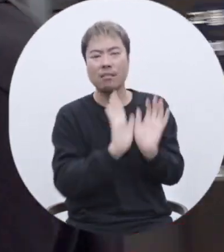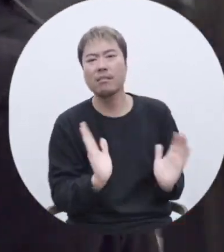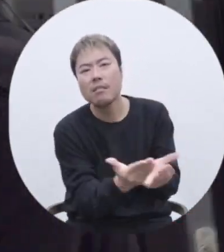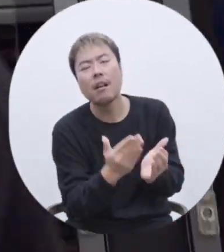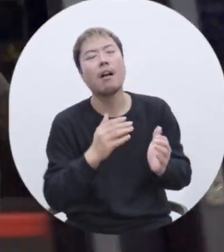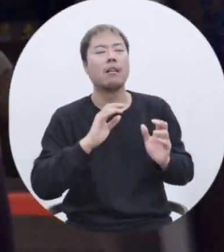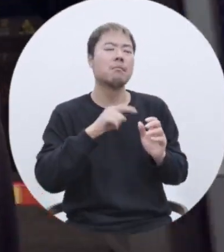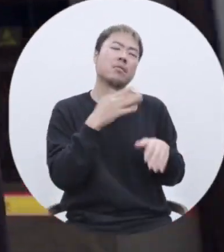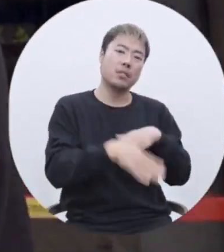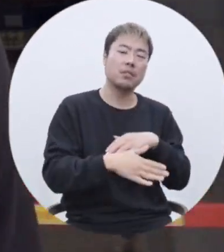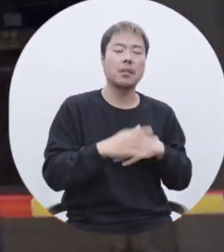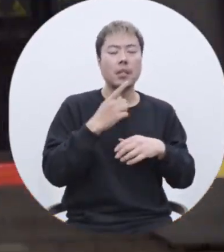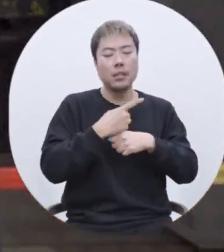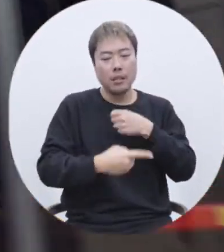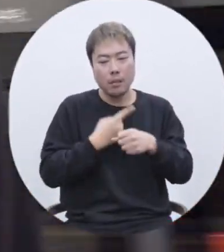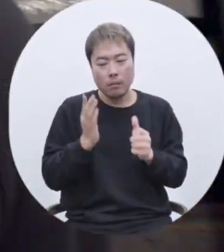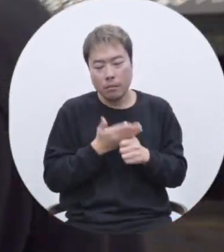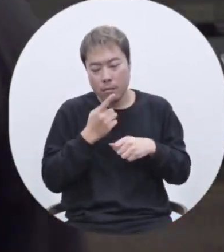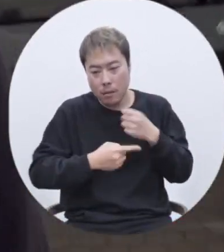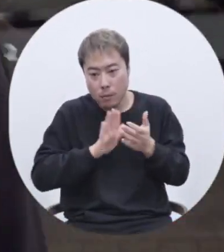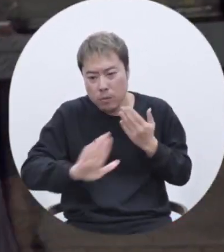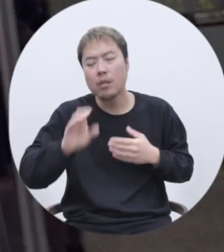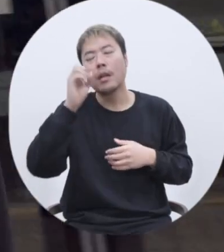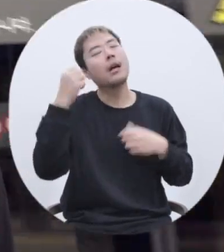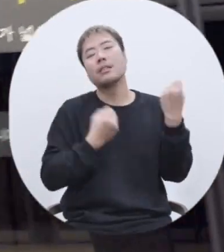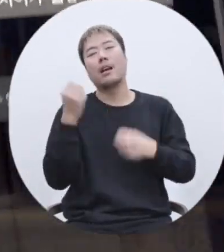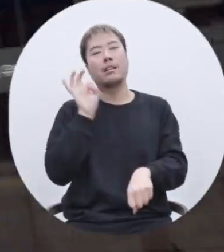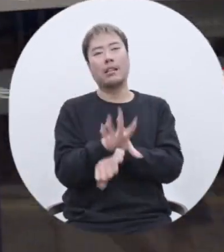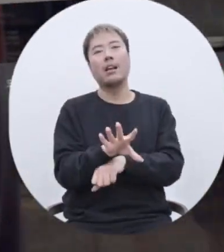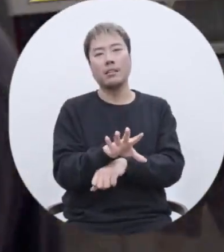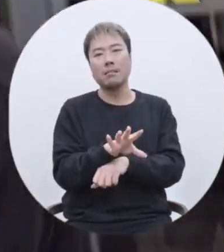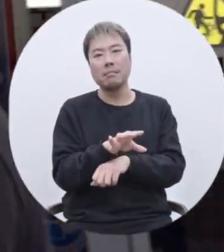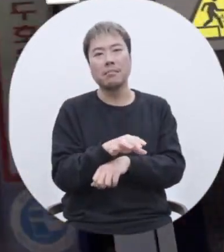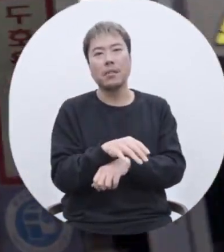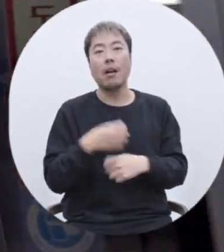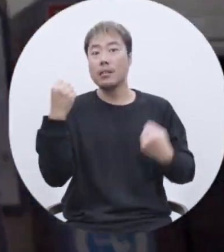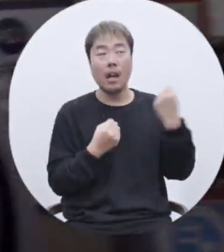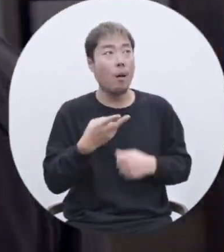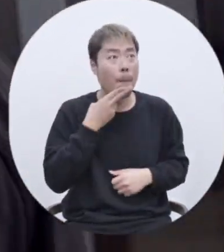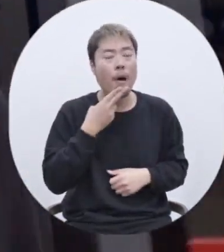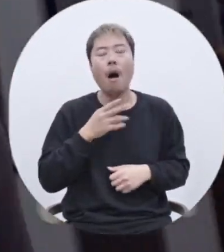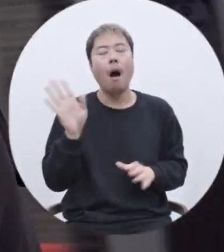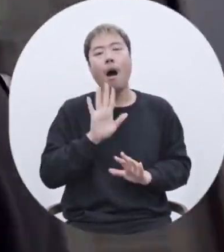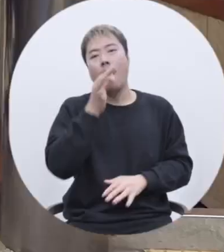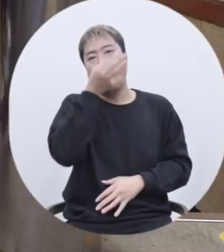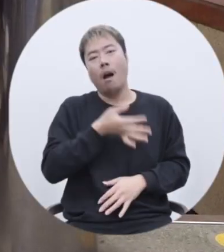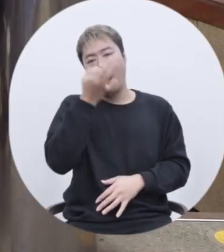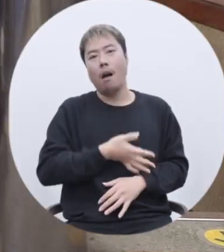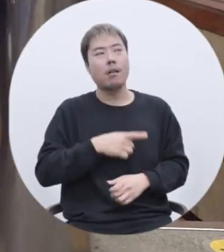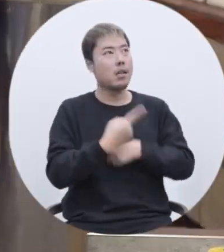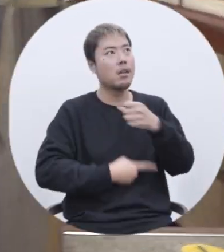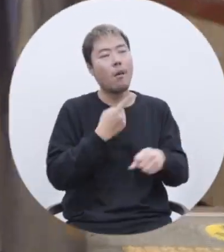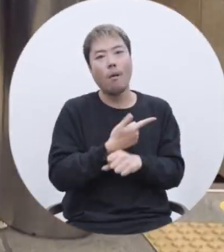이제 차를 구입했죠. 이제 차 없으면 그래서 너무 힘들었어요. 그 1년 동안.